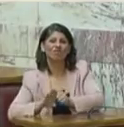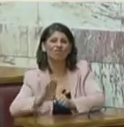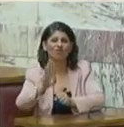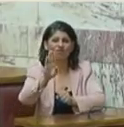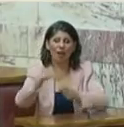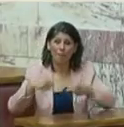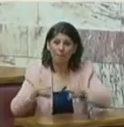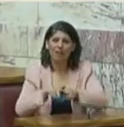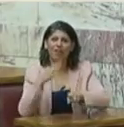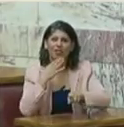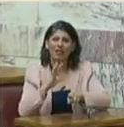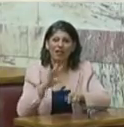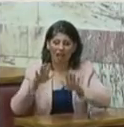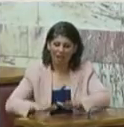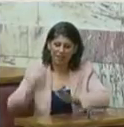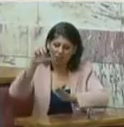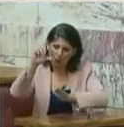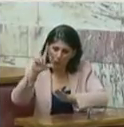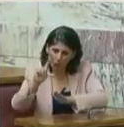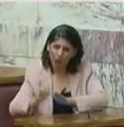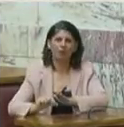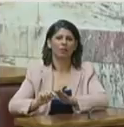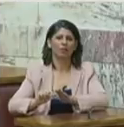πτώση δηλαδή των δικτών της ανεργίας.